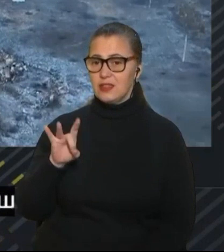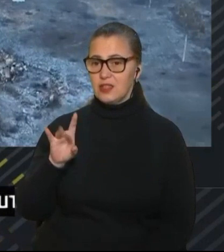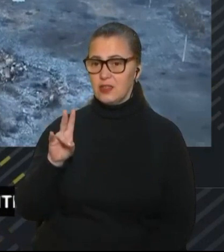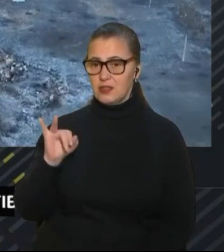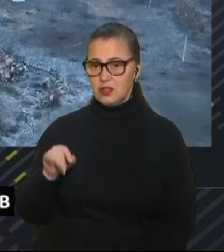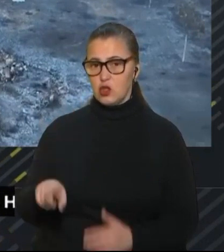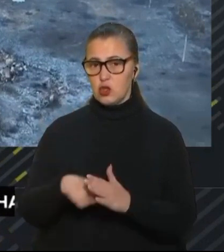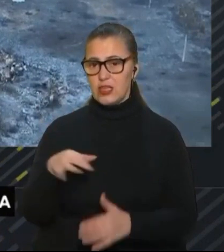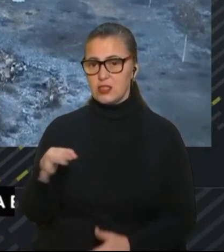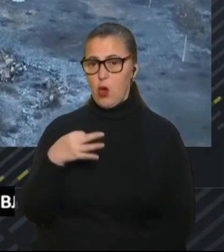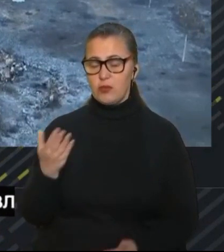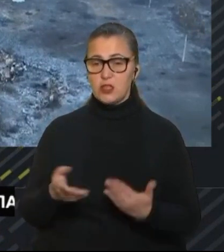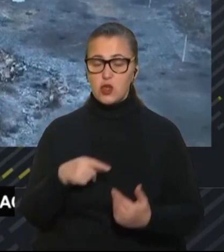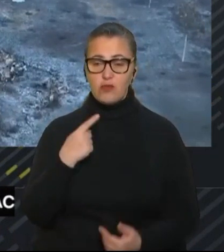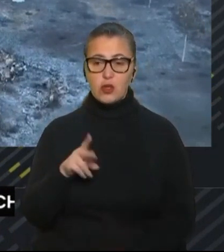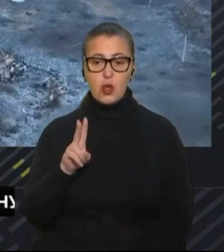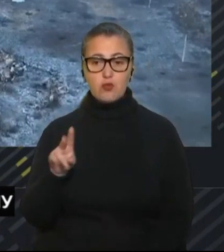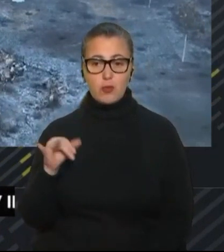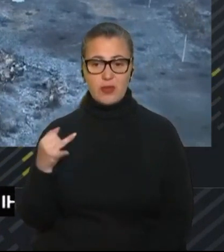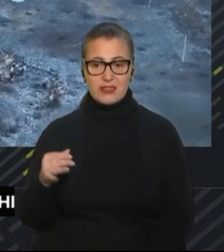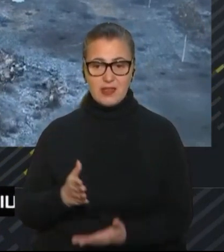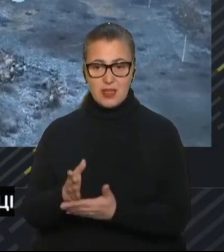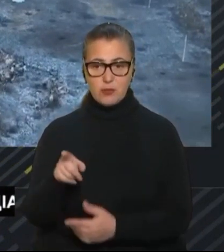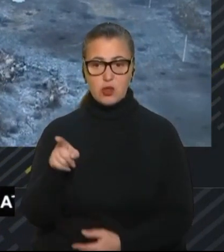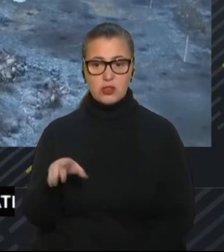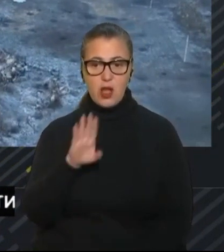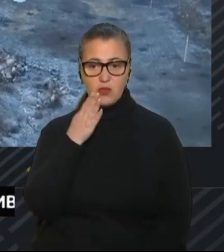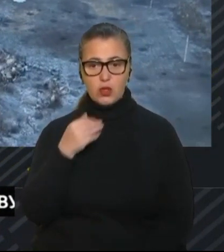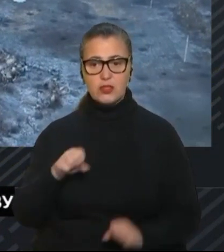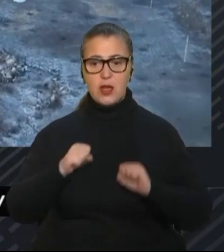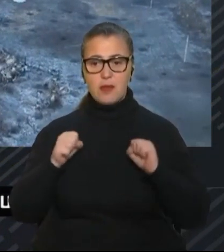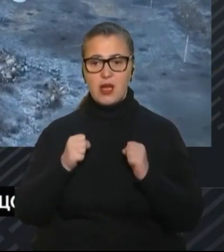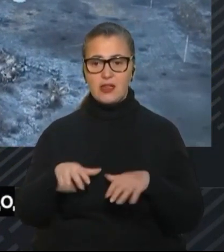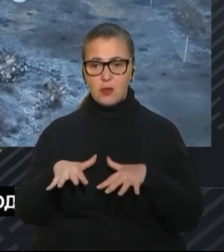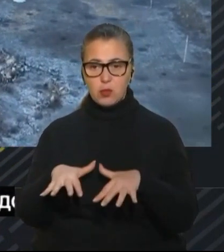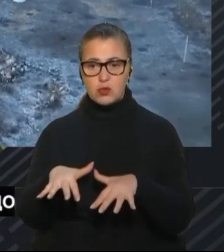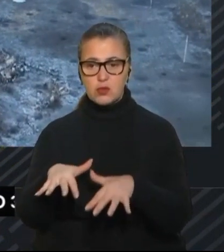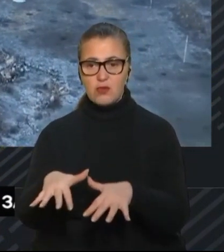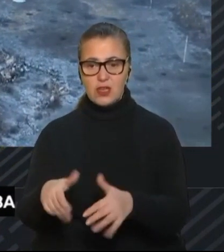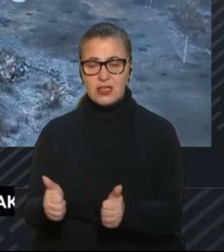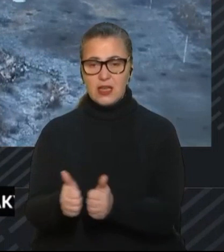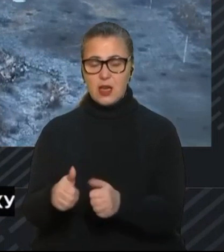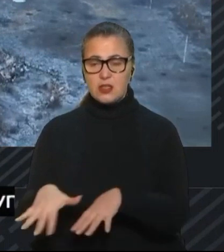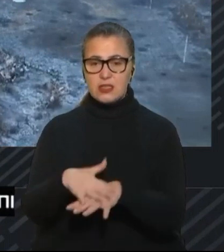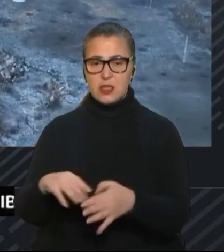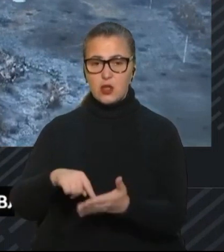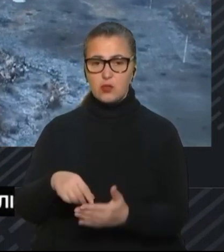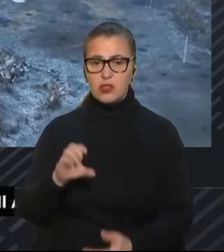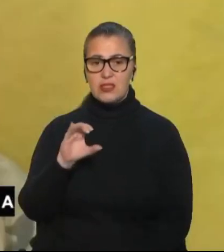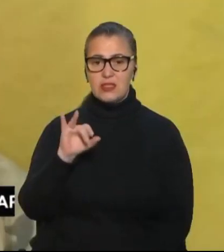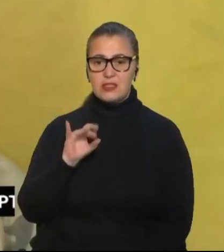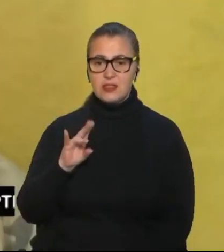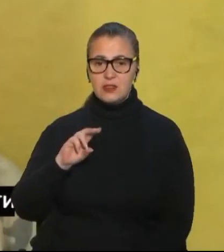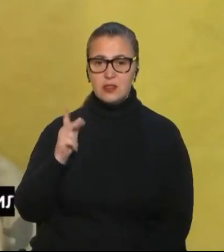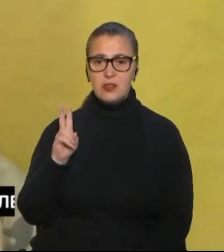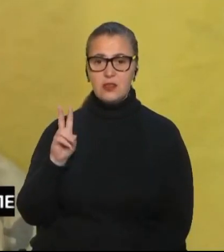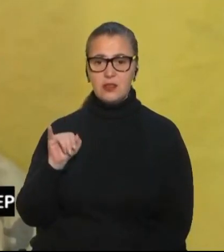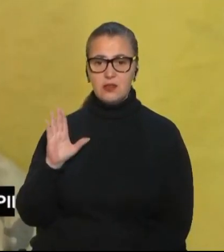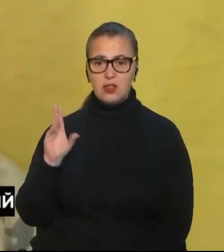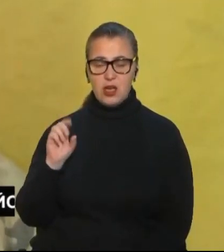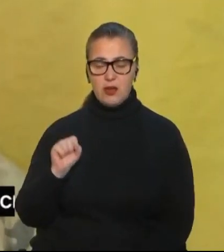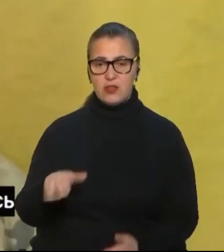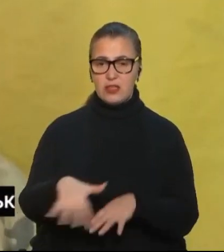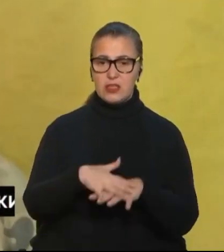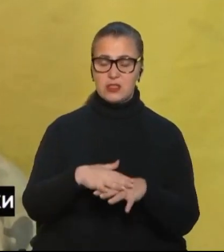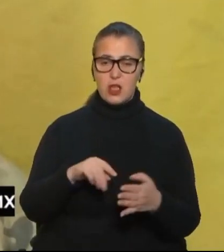області. Якщо говорити про Куп'янський напрямок, то там ворог намагається просуватися поблизу населеного пункту Синьківка і поблизу населеного